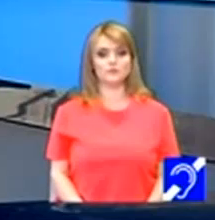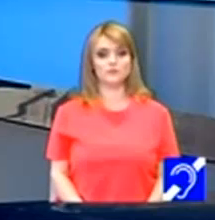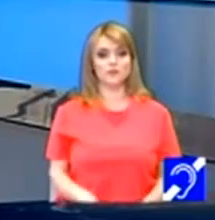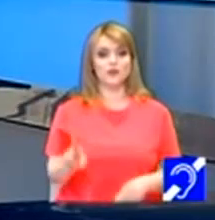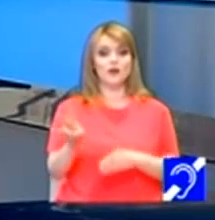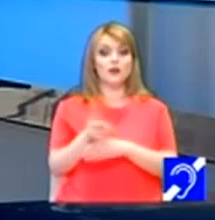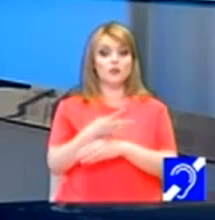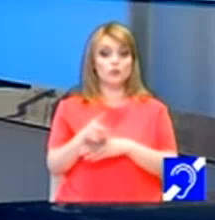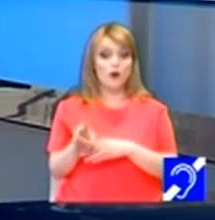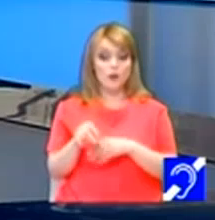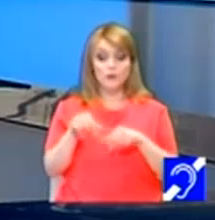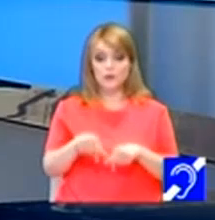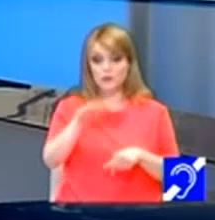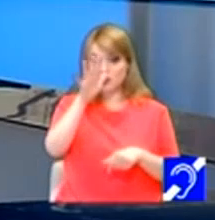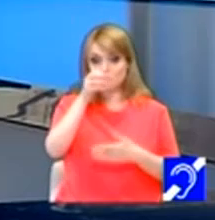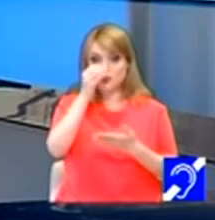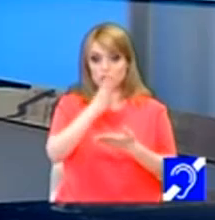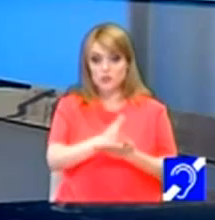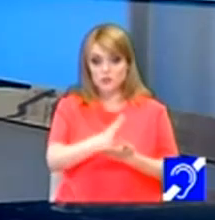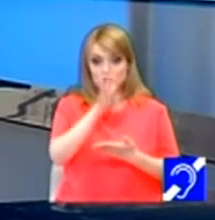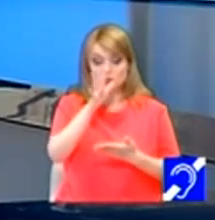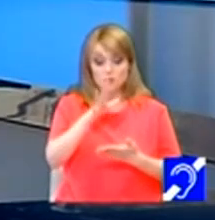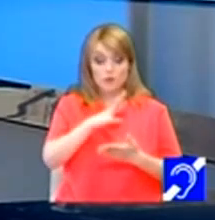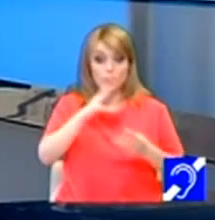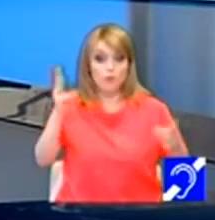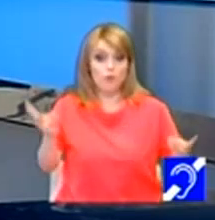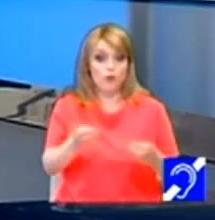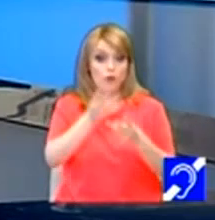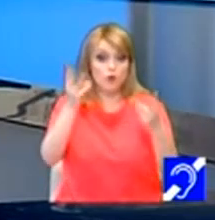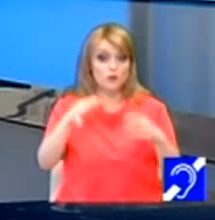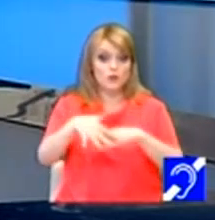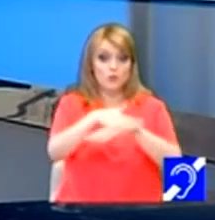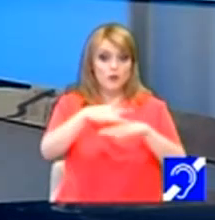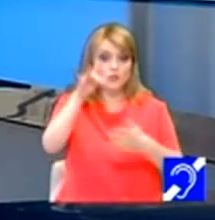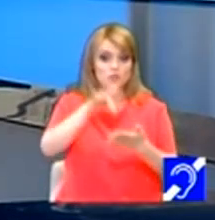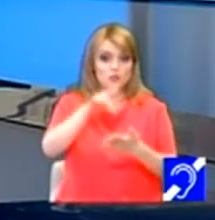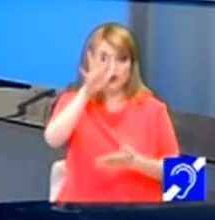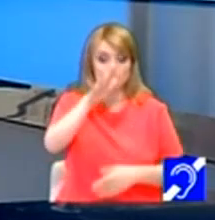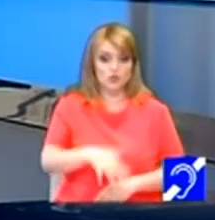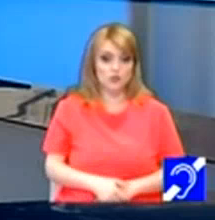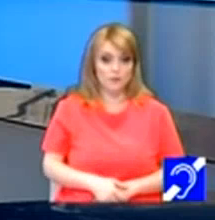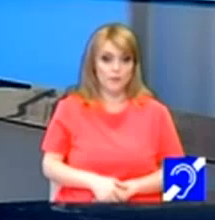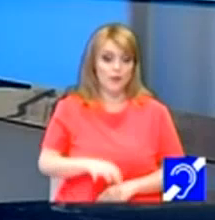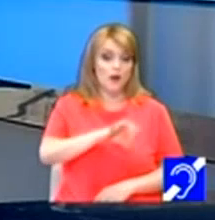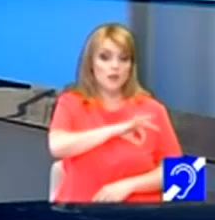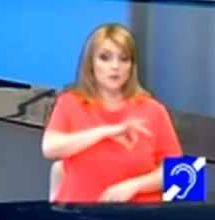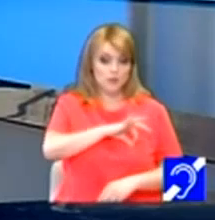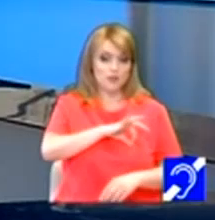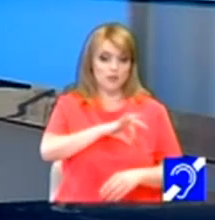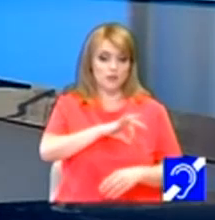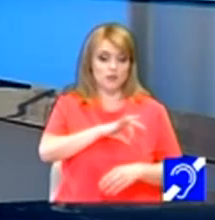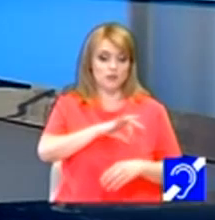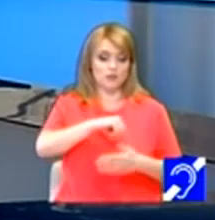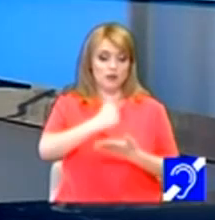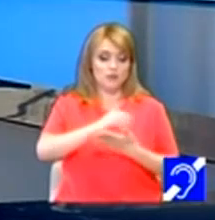Noapte încinsă la piața centrală din Chișinău. Un incendiu puternic a făcut scrum 5 gherete cu produse alimentare. Potrivit Inspectoratului General pentru